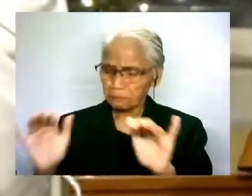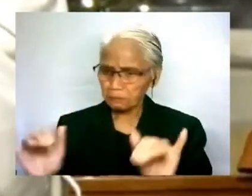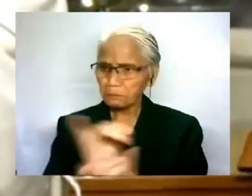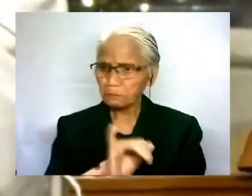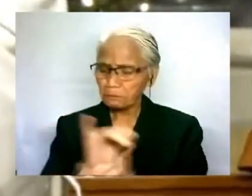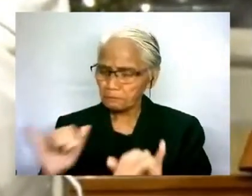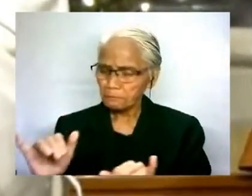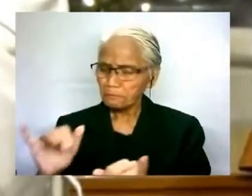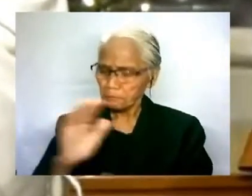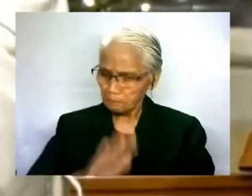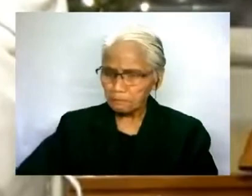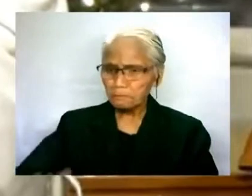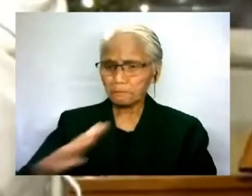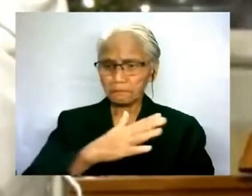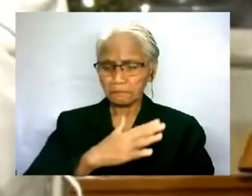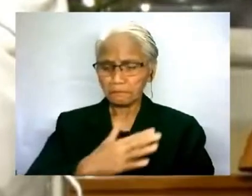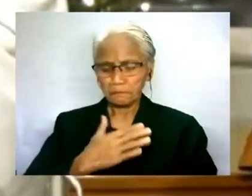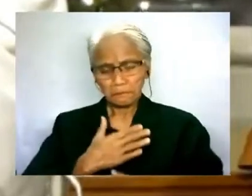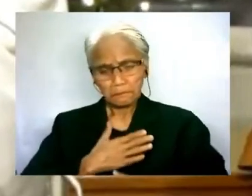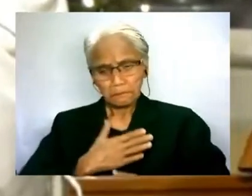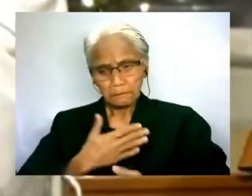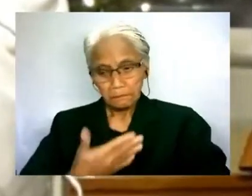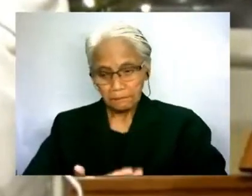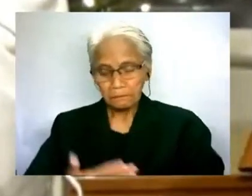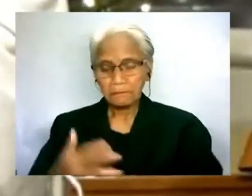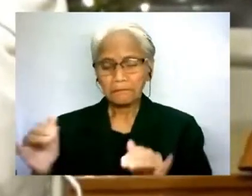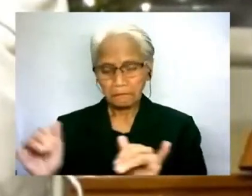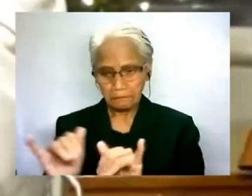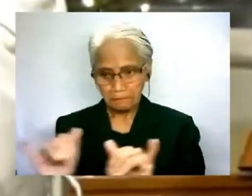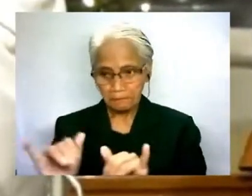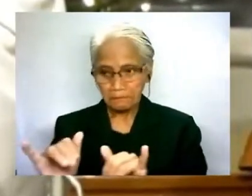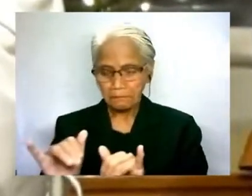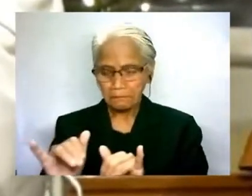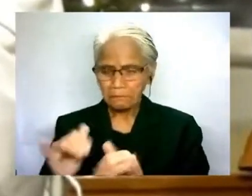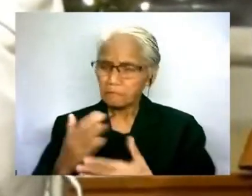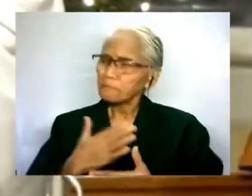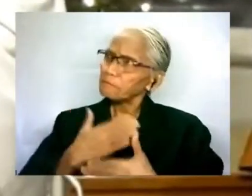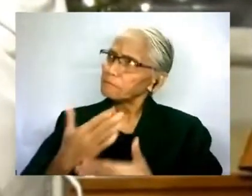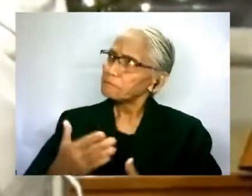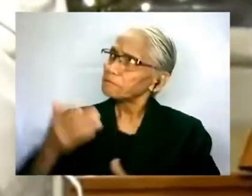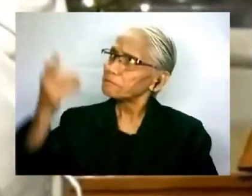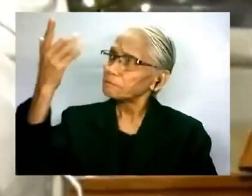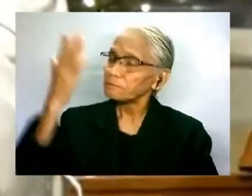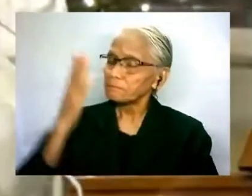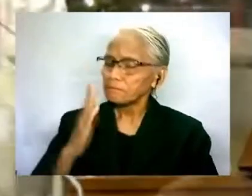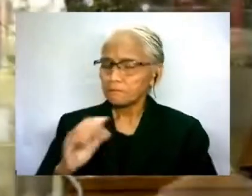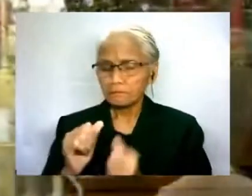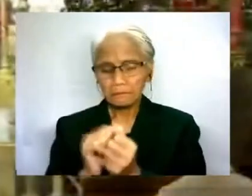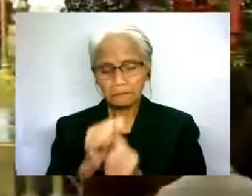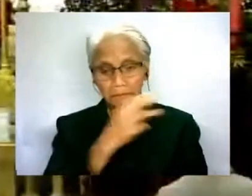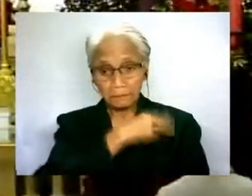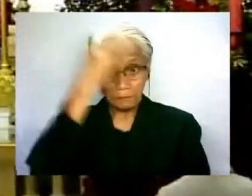kalooban ayon sa kalooban ng Diyos, kasama ni Maria na ating ina.